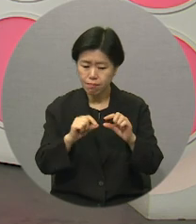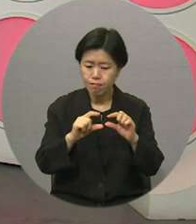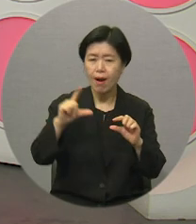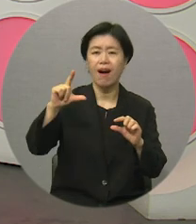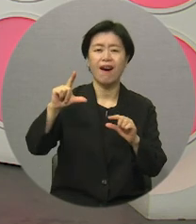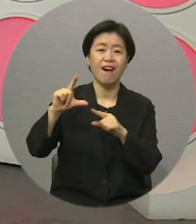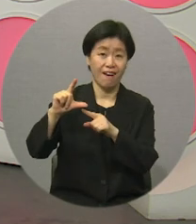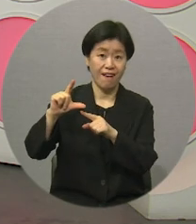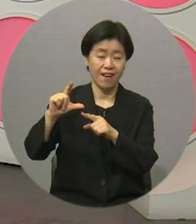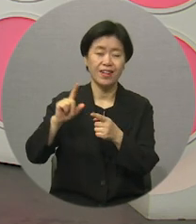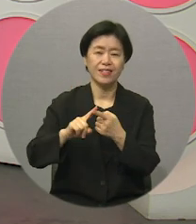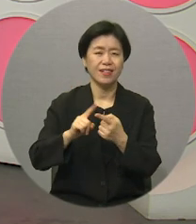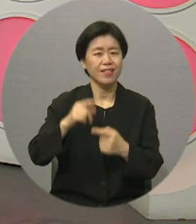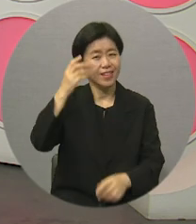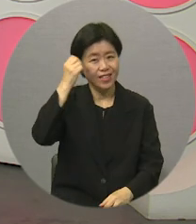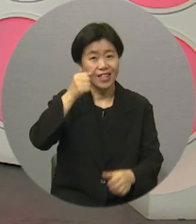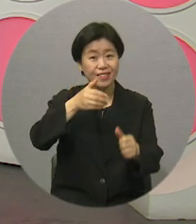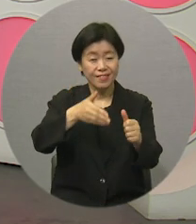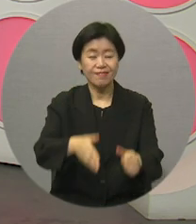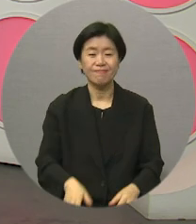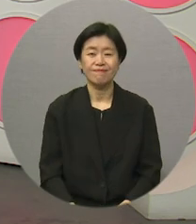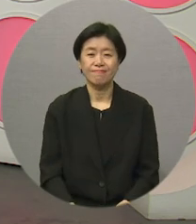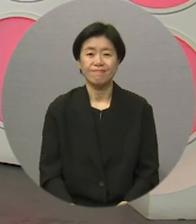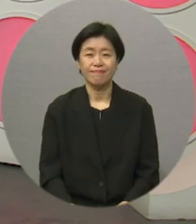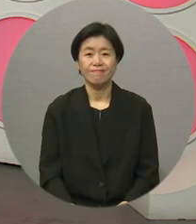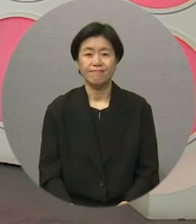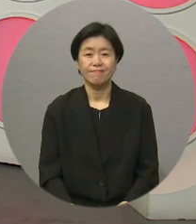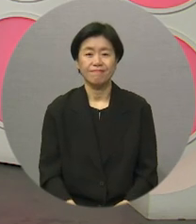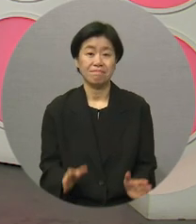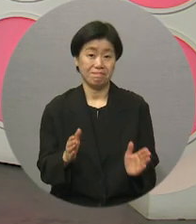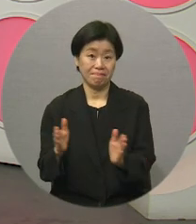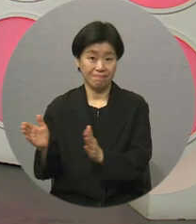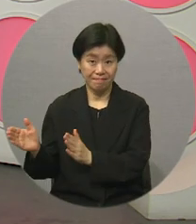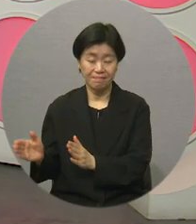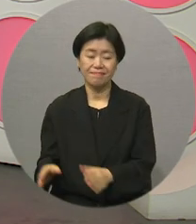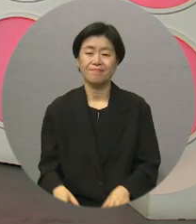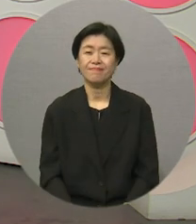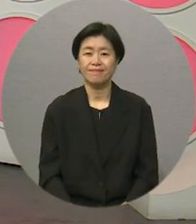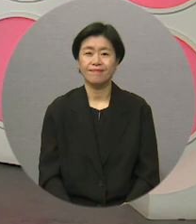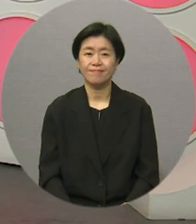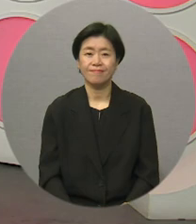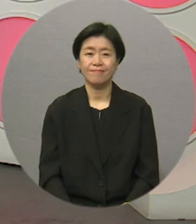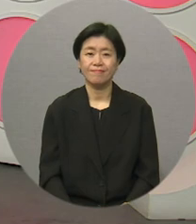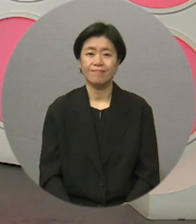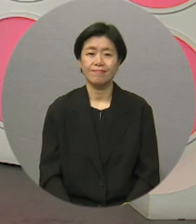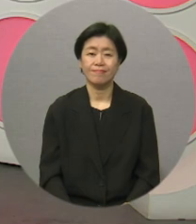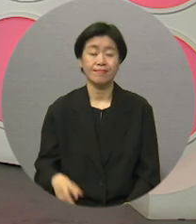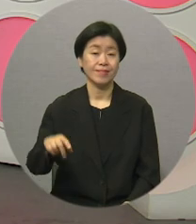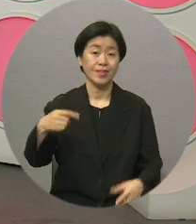무지하게 많다는 거 이 준호가 다시 한번 말씀드리고 자, 계속해서 우리 또 참가자 만나보도록 하겠습니다.